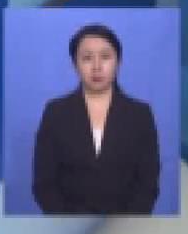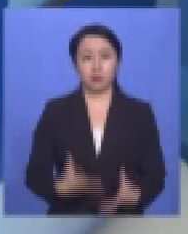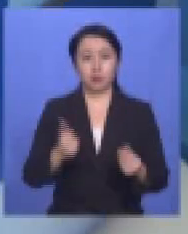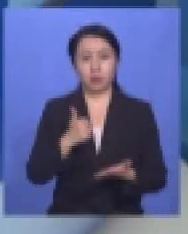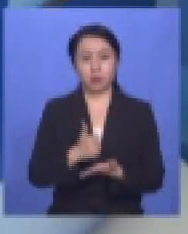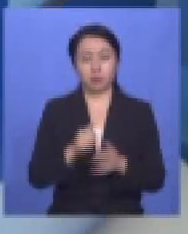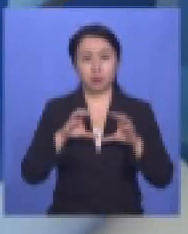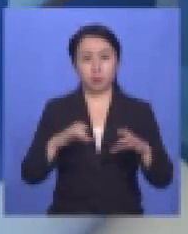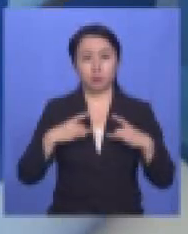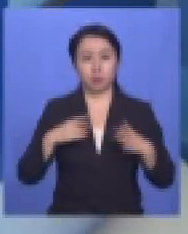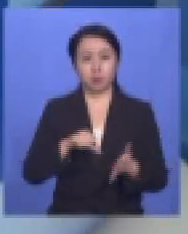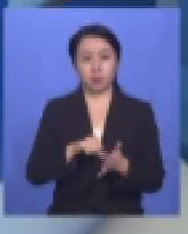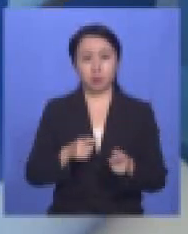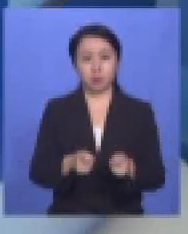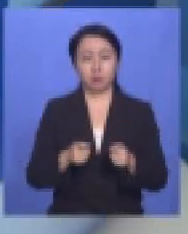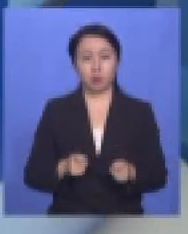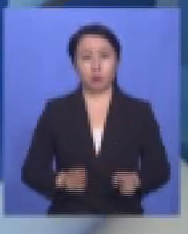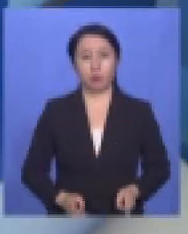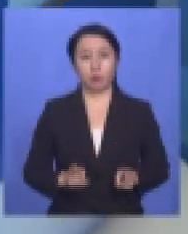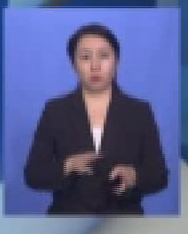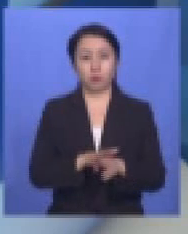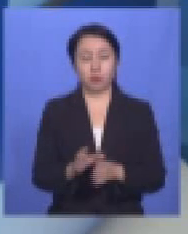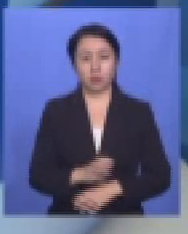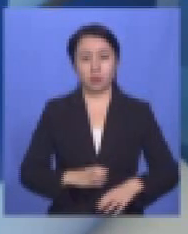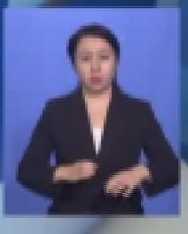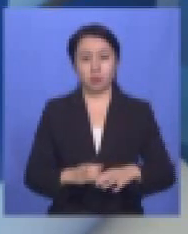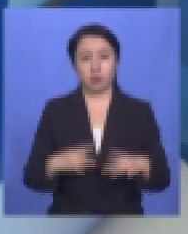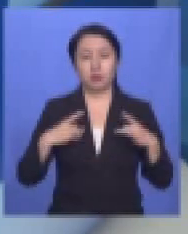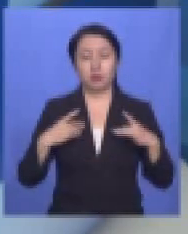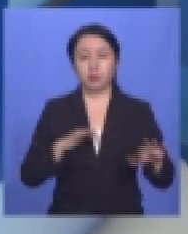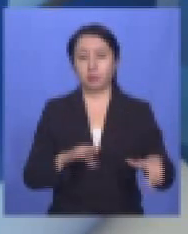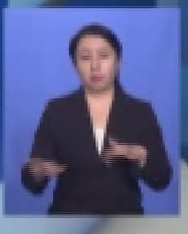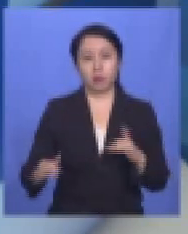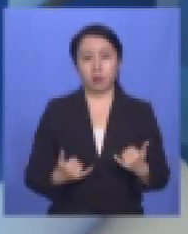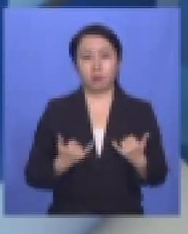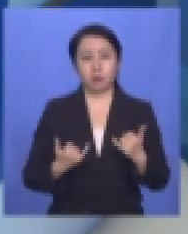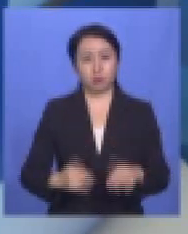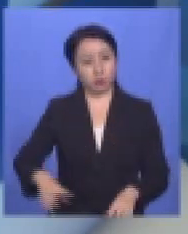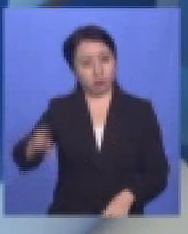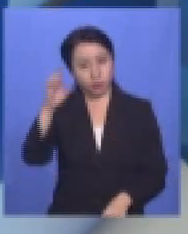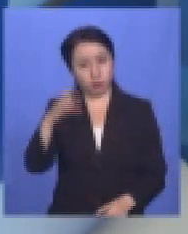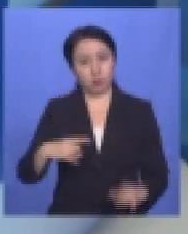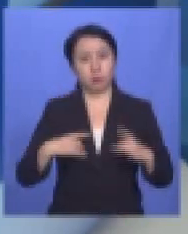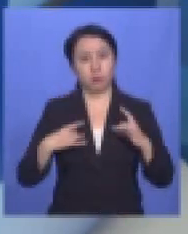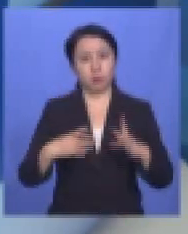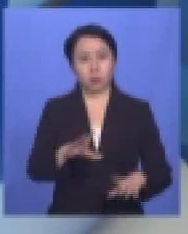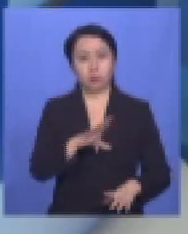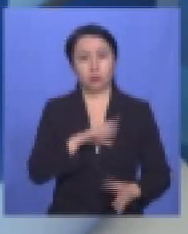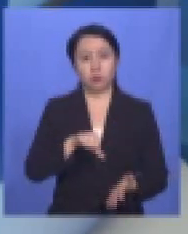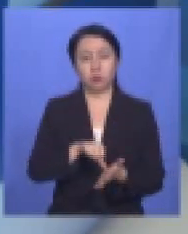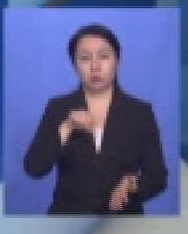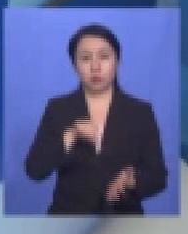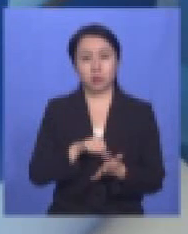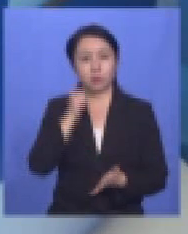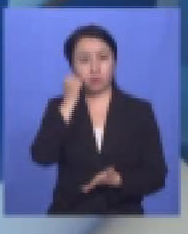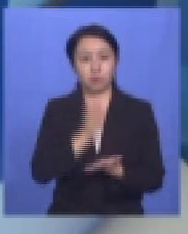День Конституции отметили представители Департамента уголовно-исполнительной системы. Торжественное мероприятие, посвященное государственному празднику,